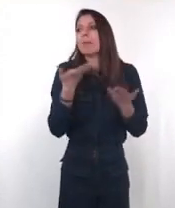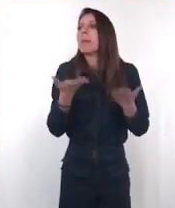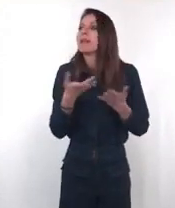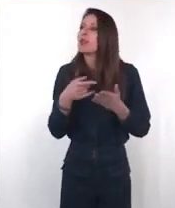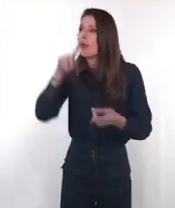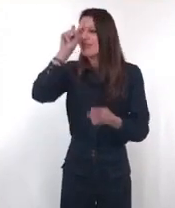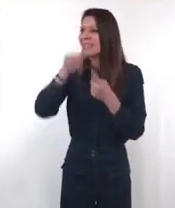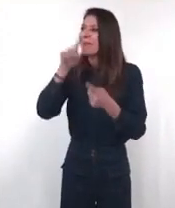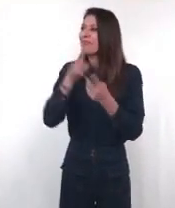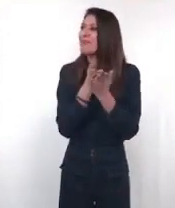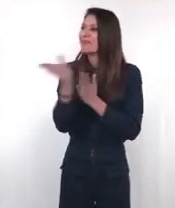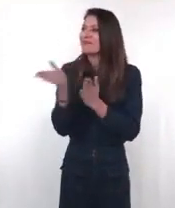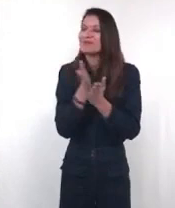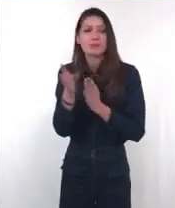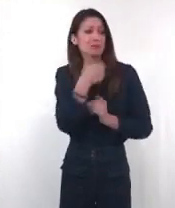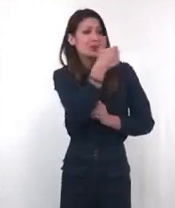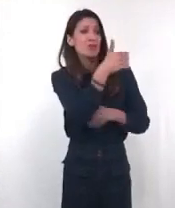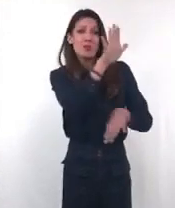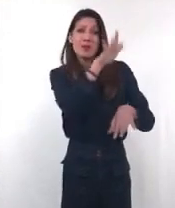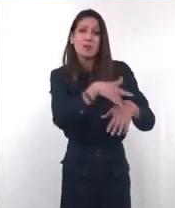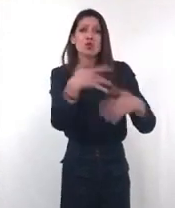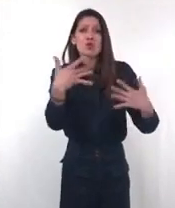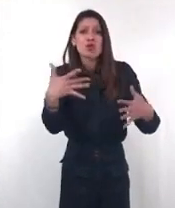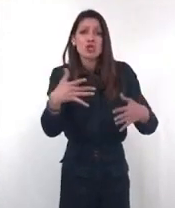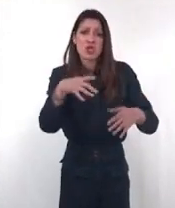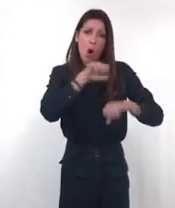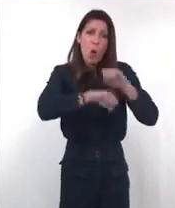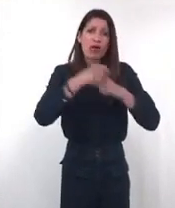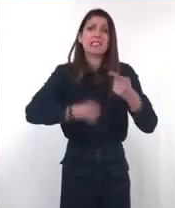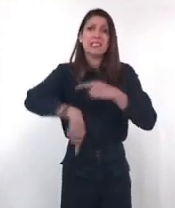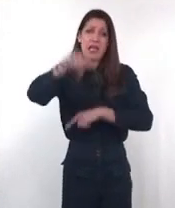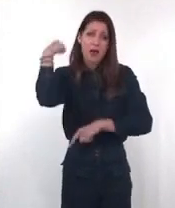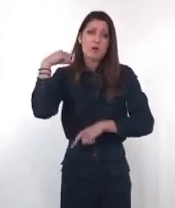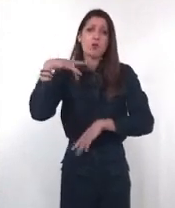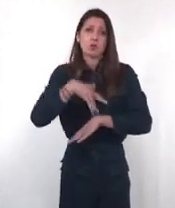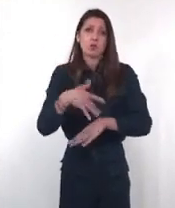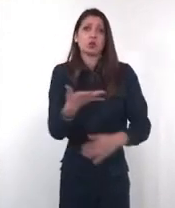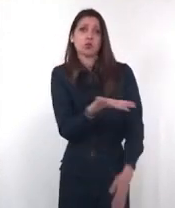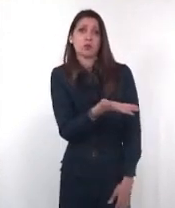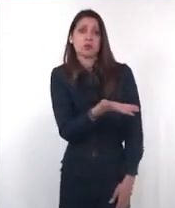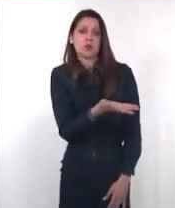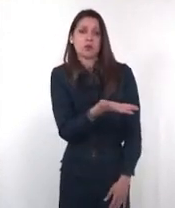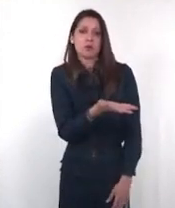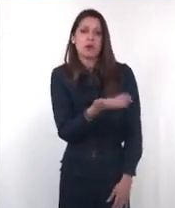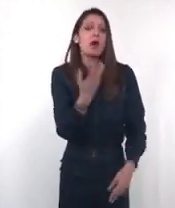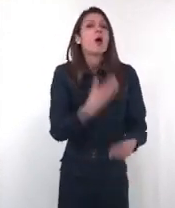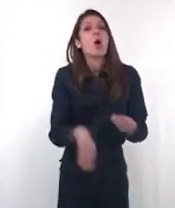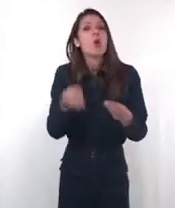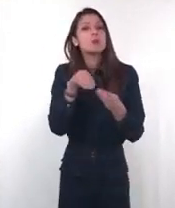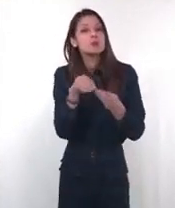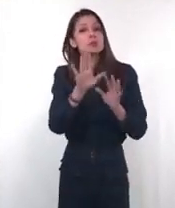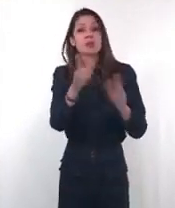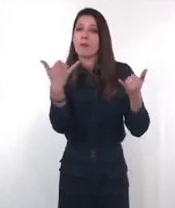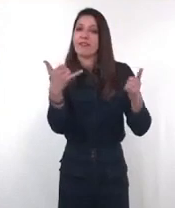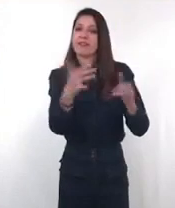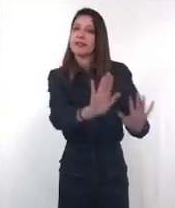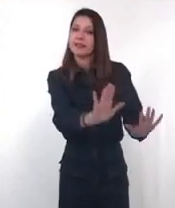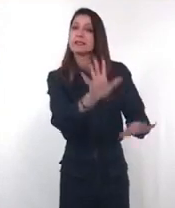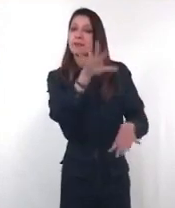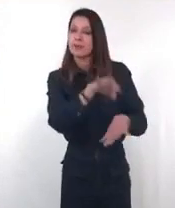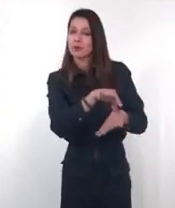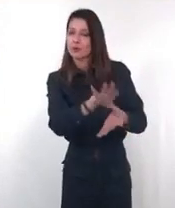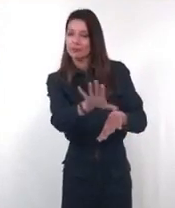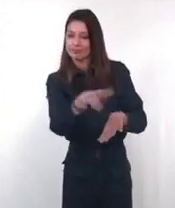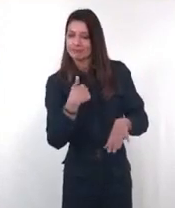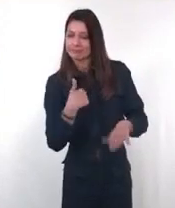nombre de sujets, là où vous-même l'avez sciemment organisé dans le passé. Je rappelle même que vous avez... J'ai pas fini mes 5 minutes. Je